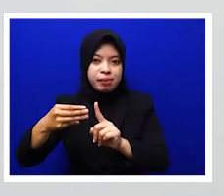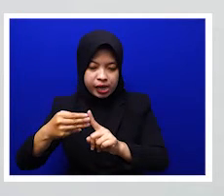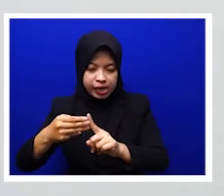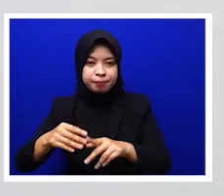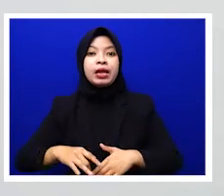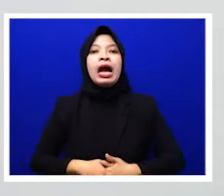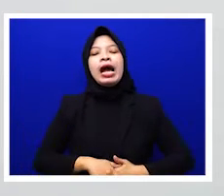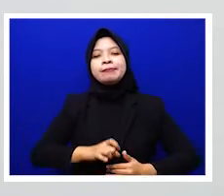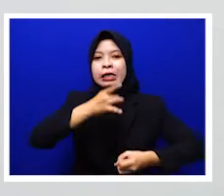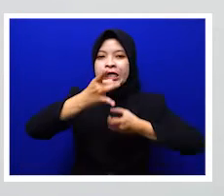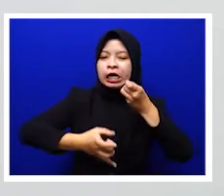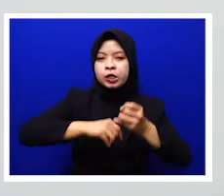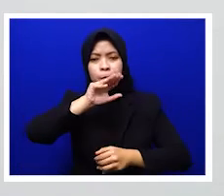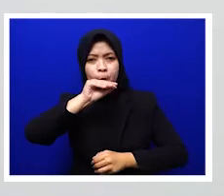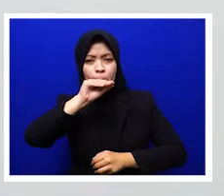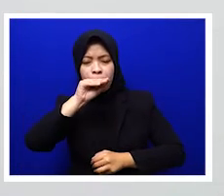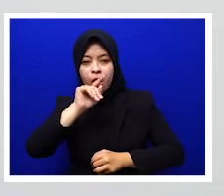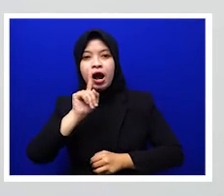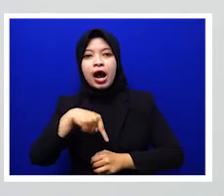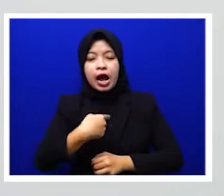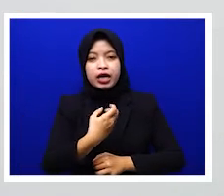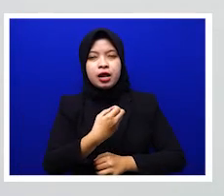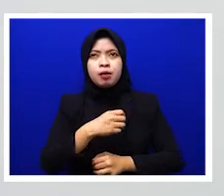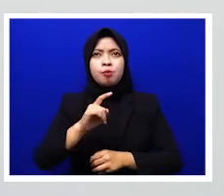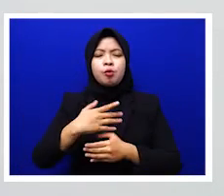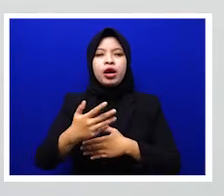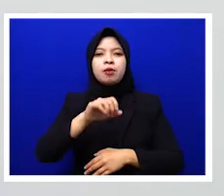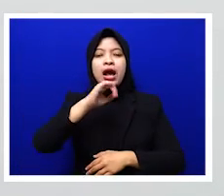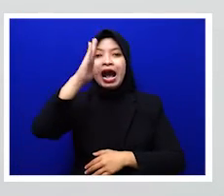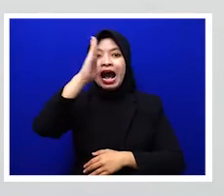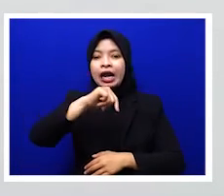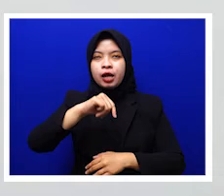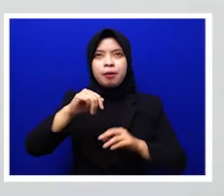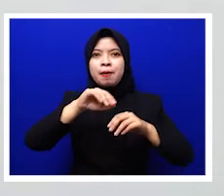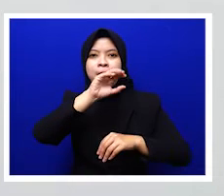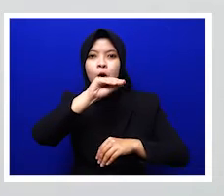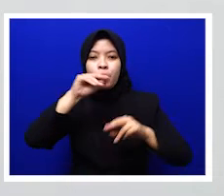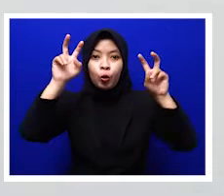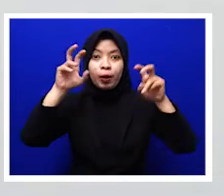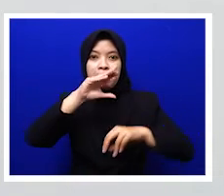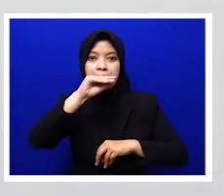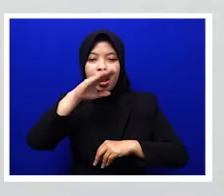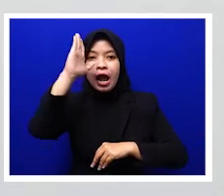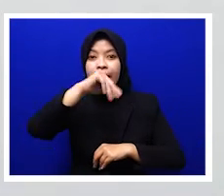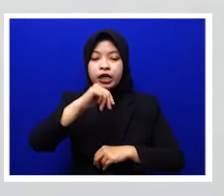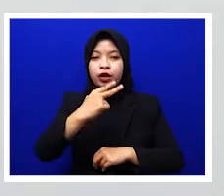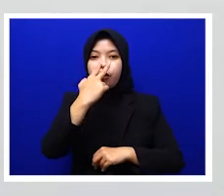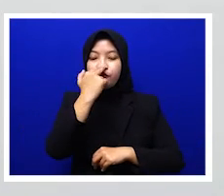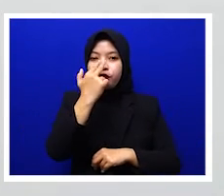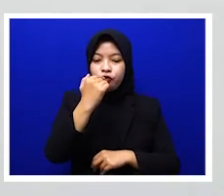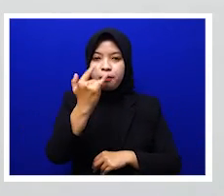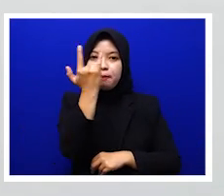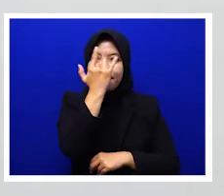dia menyatakan ada bilang begini, hari ini kita mengalami flu babi,